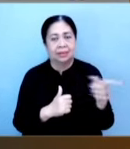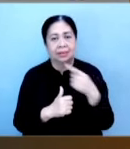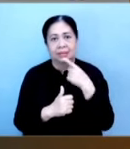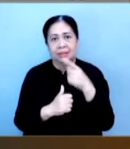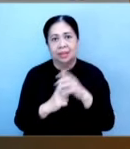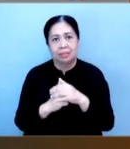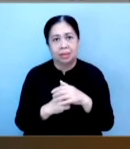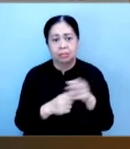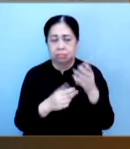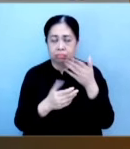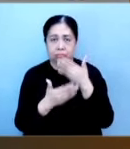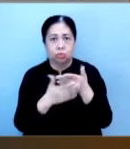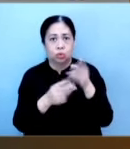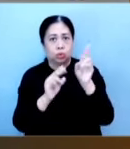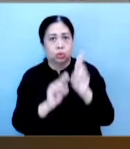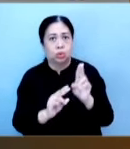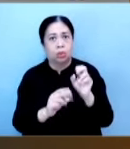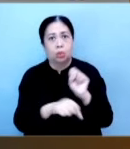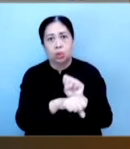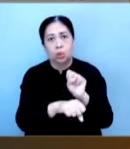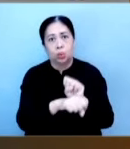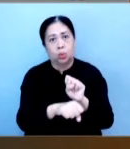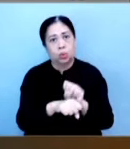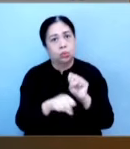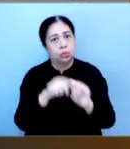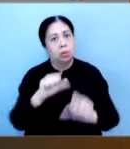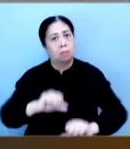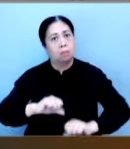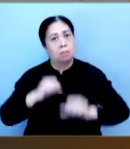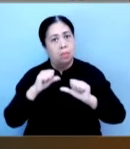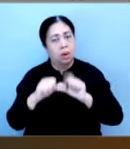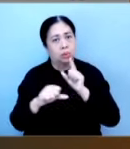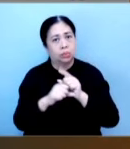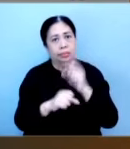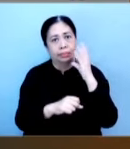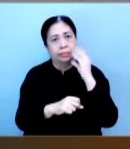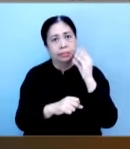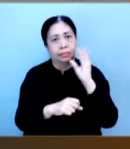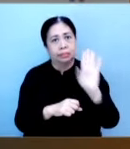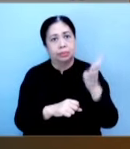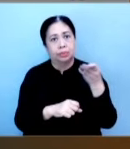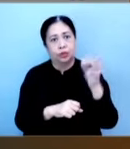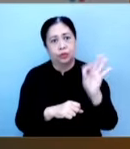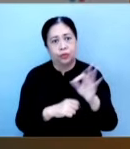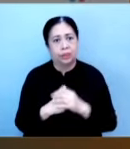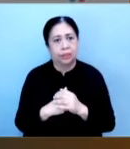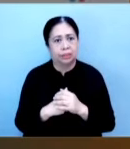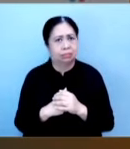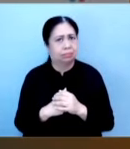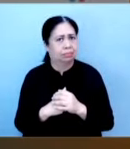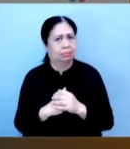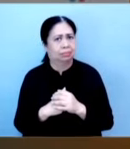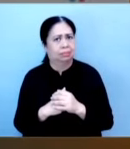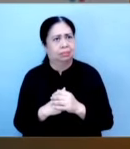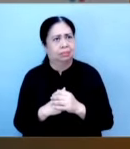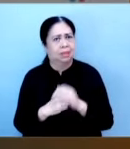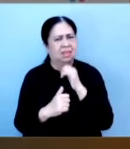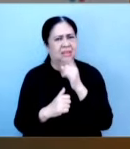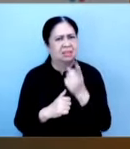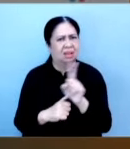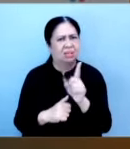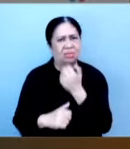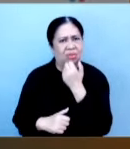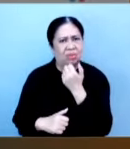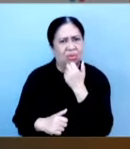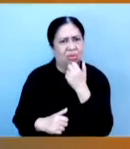marangal naman daw itong trabaho kaya naman proud daw siya sa pinagdaanan ng kanyang boyfriend hindi rin daw niya makita kung anong mali sa